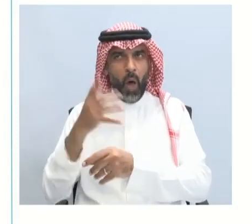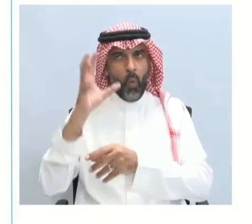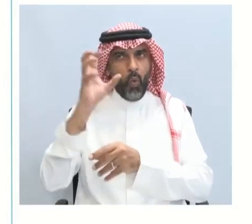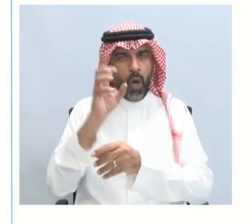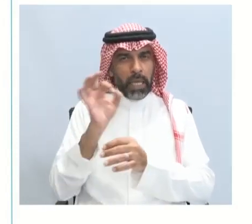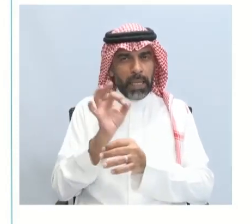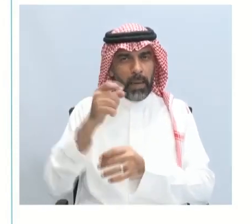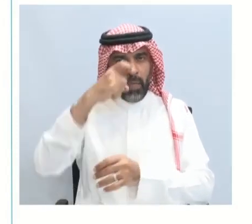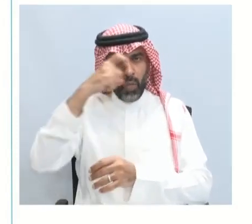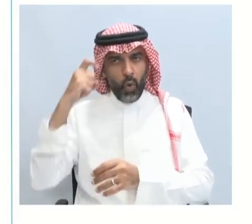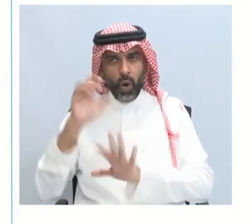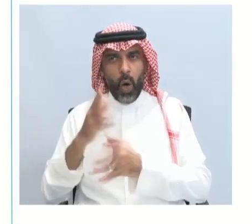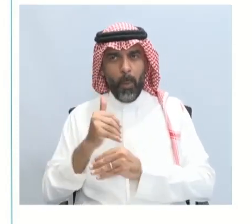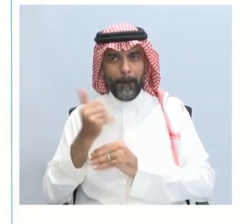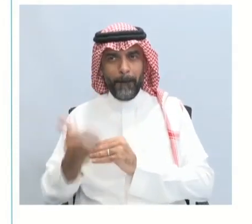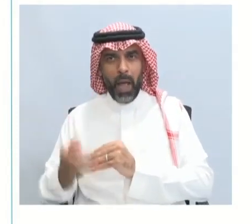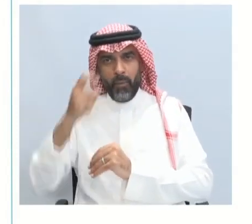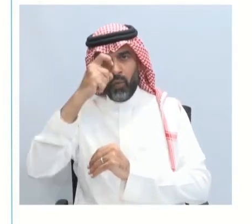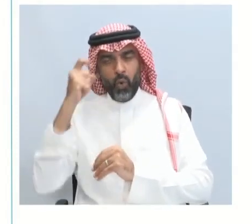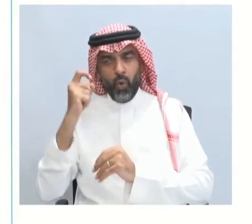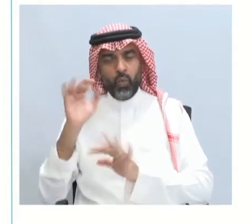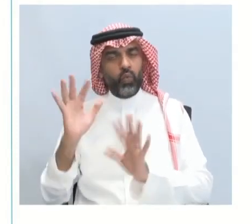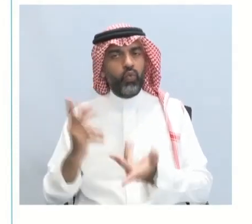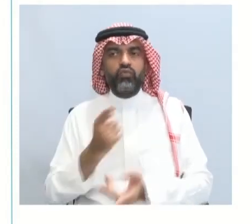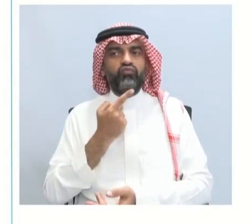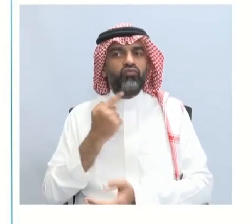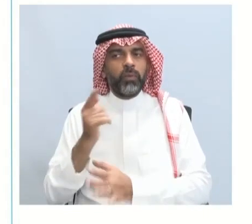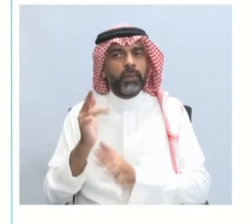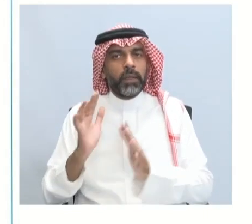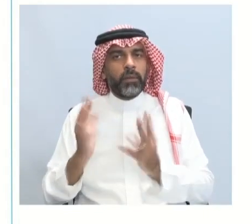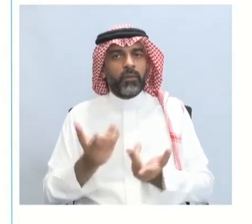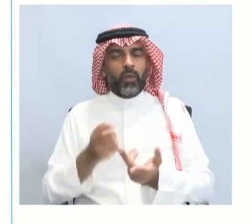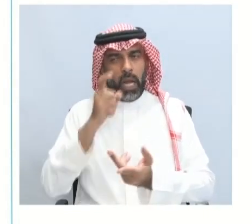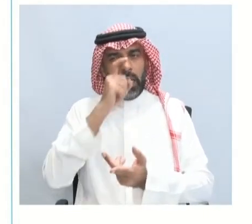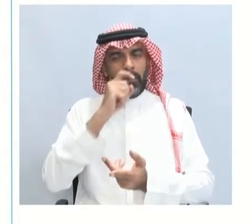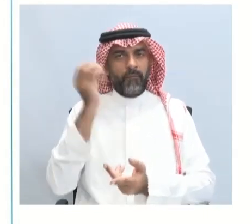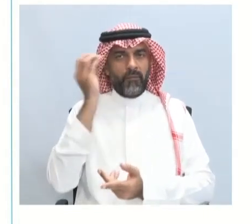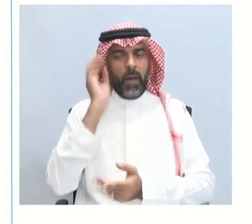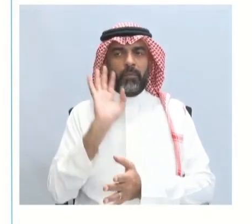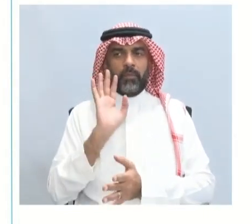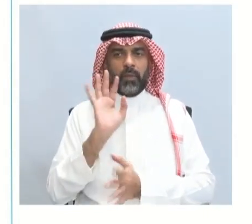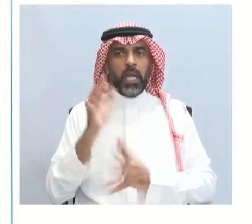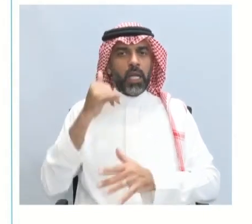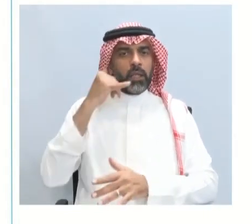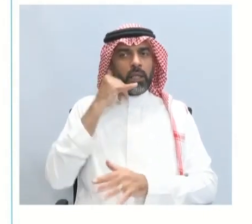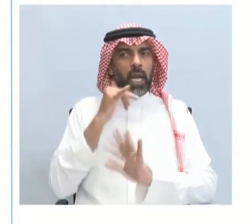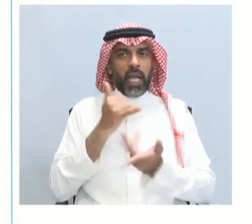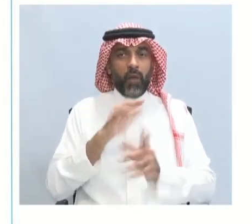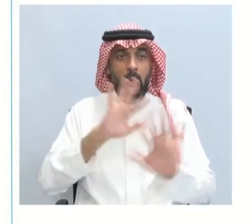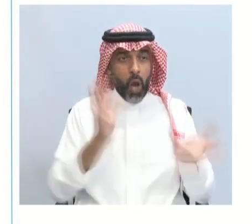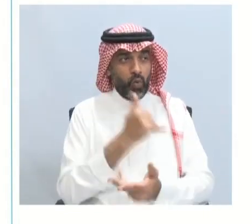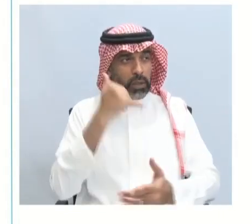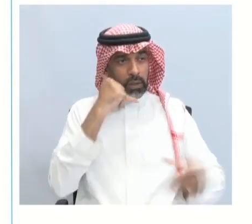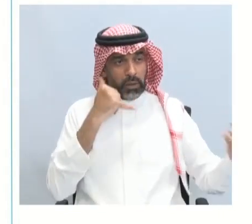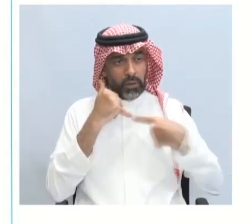ان تعمل او تقدم الاوراق او تقدم المستندات بطريقه معينه باتصال معين كيف تحول مكالمات له